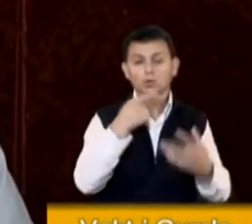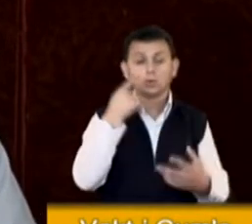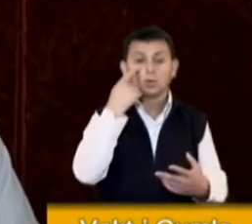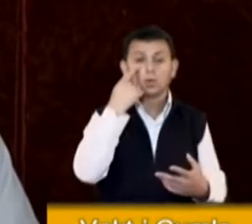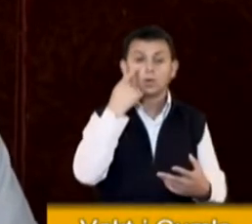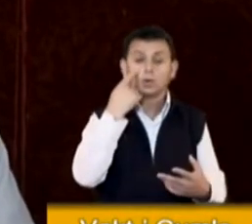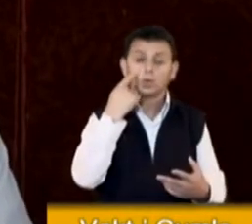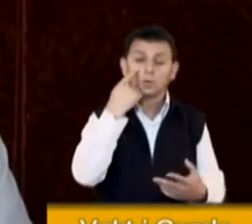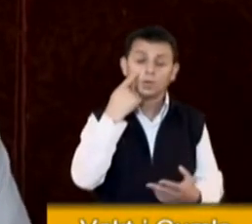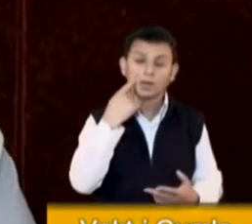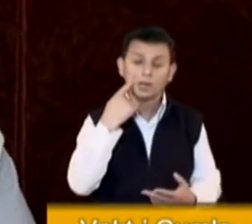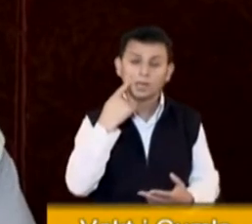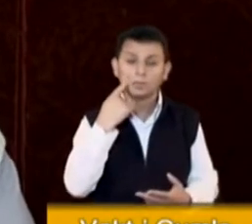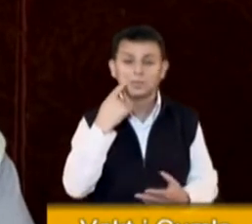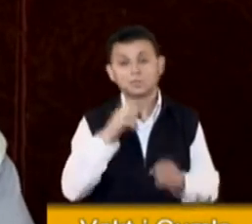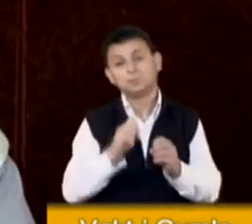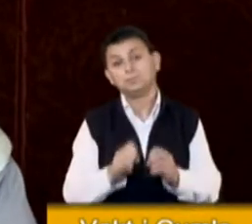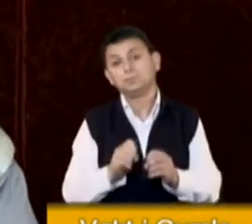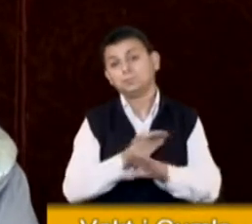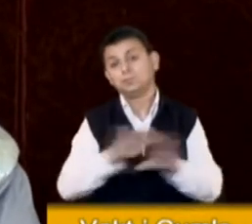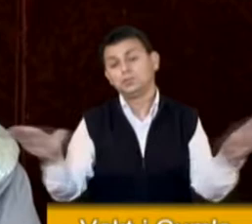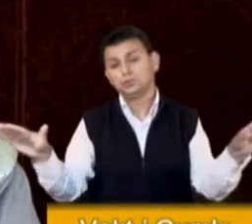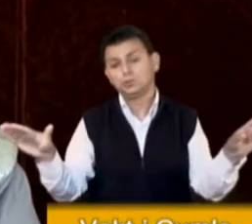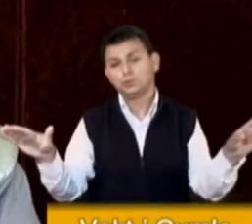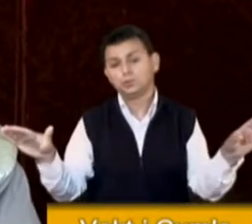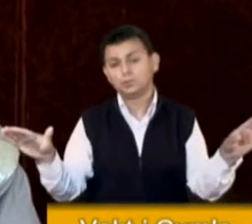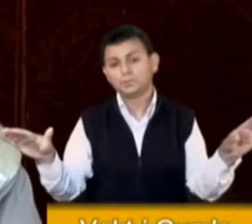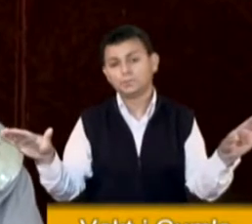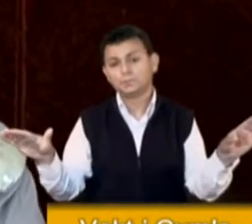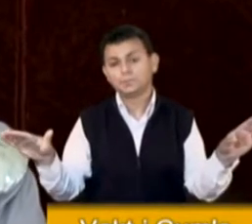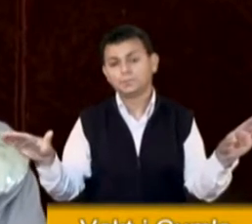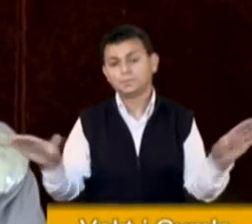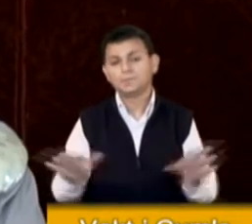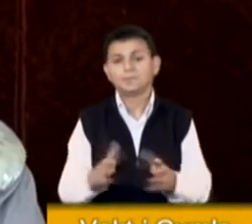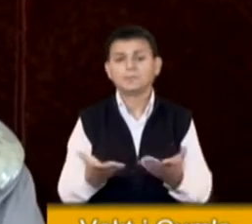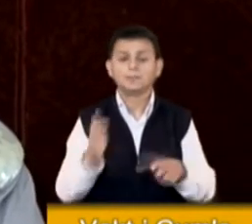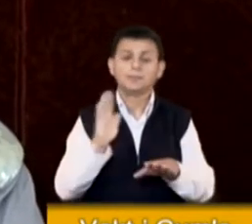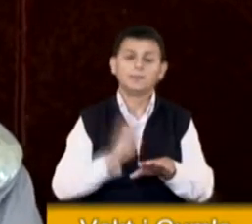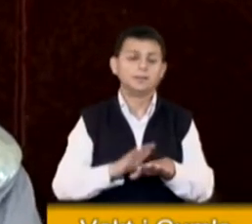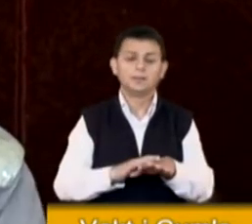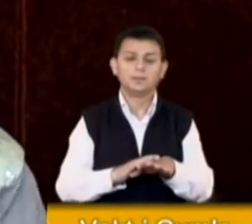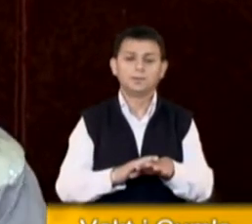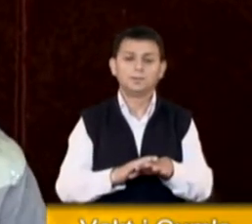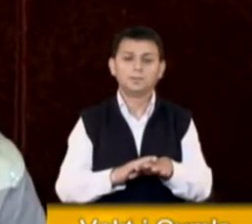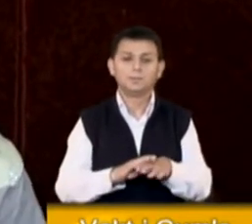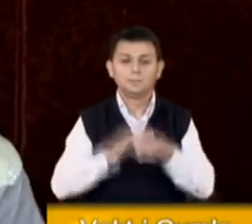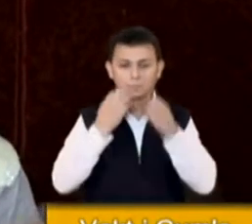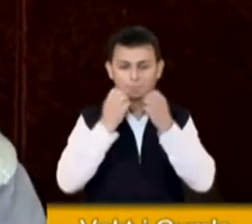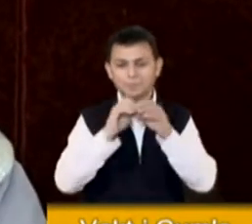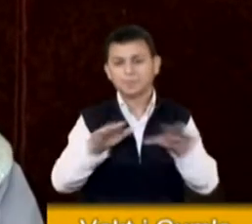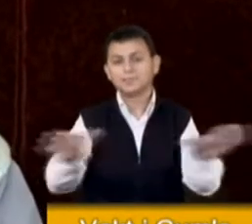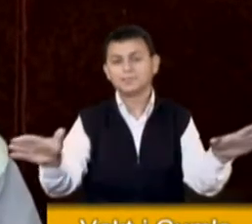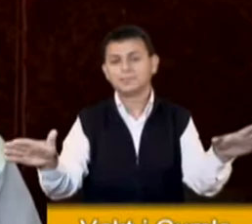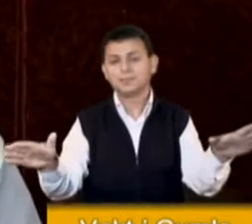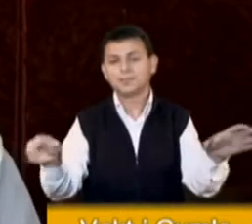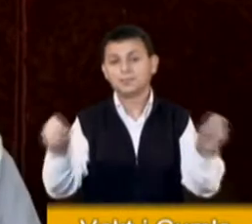Hani muhterem müminler, bunlardan bahsettiğim zaman bizim hanımların da mazereti hazır. Ne yapalım, denize düşen yılana